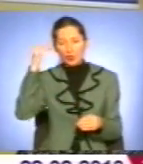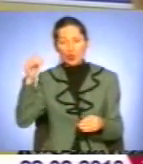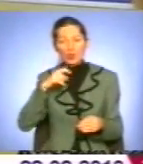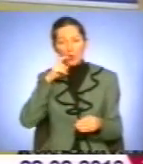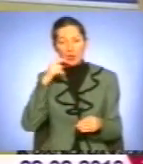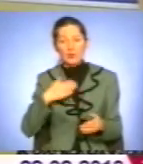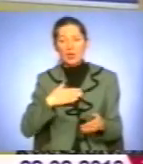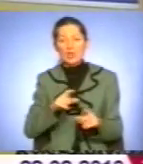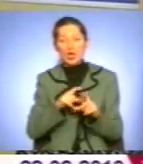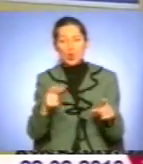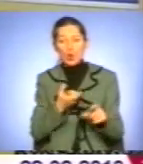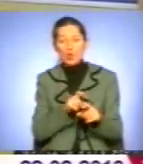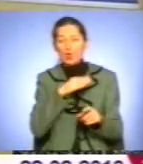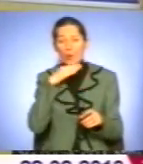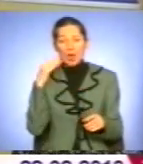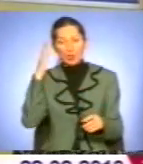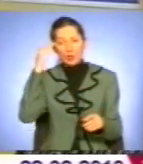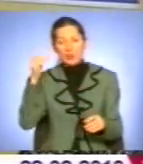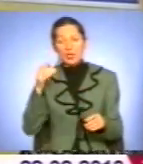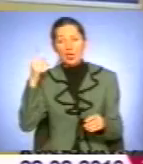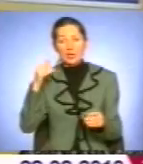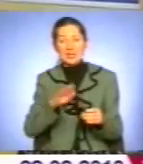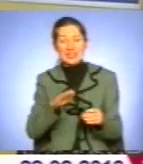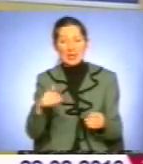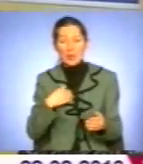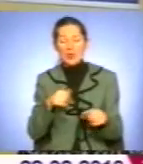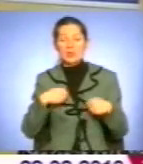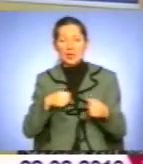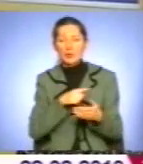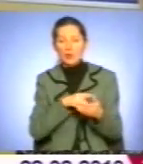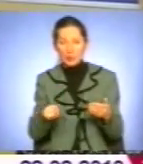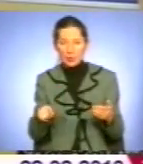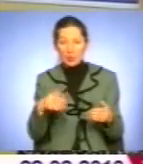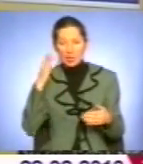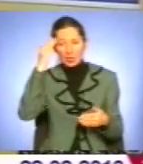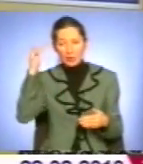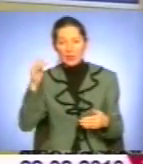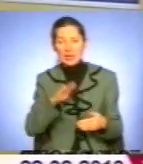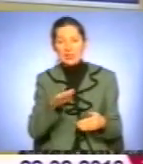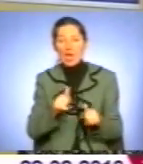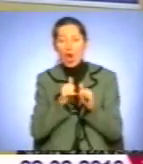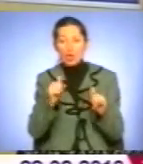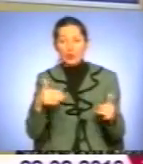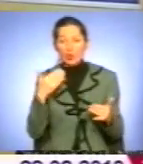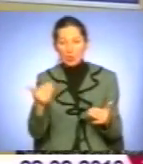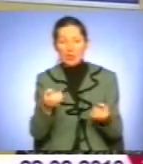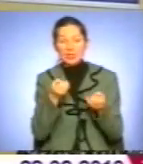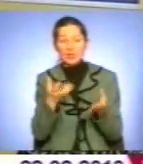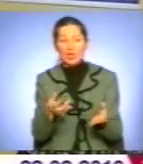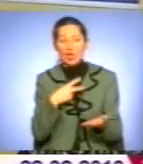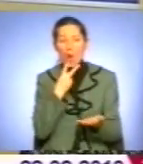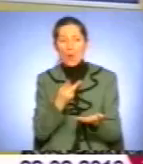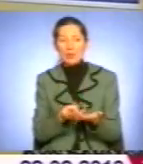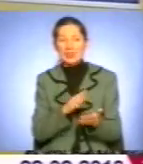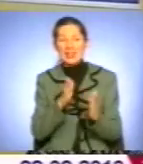багато талановитих і творчих дітей, ми стараємось підмітити талановитих дітей, розвинути їх. І, звичайно ж, показати не